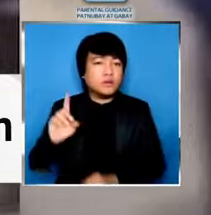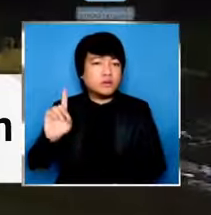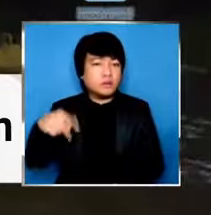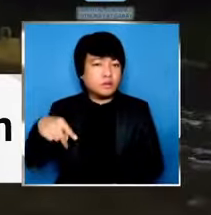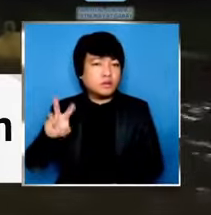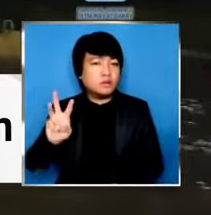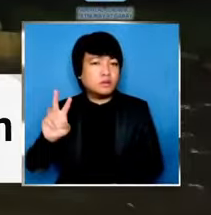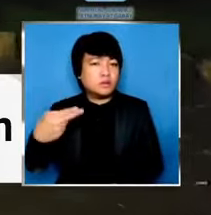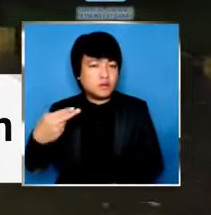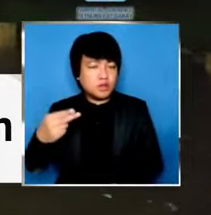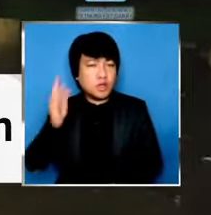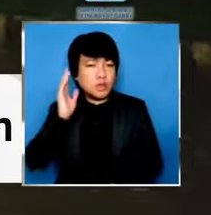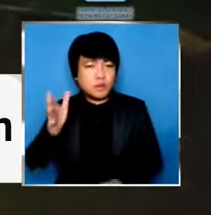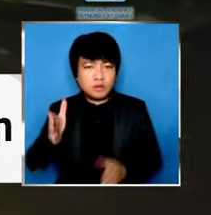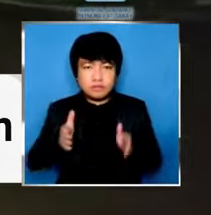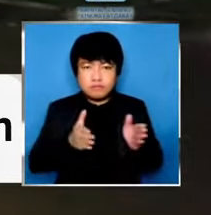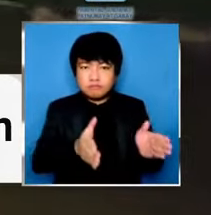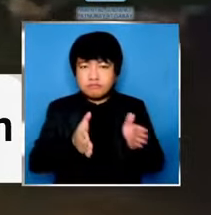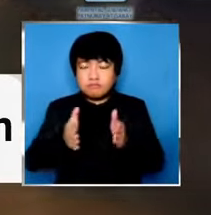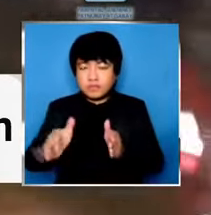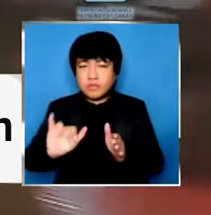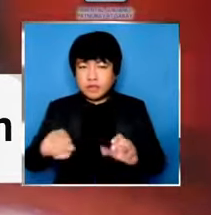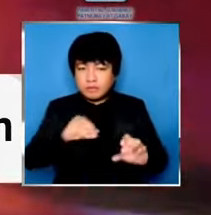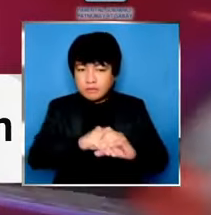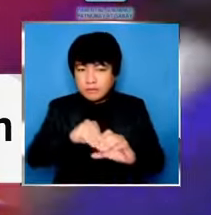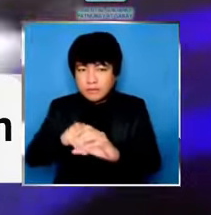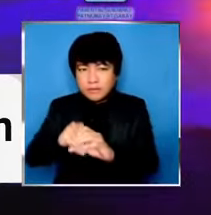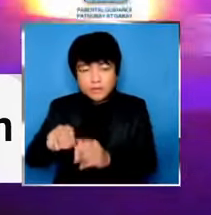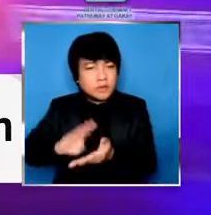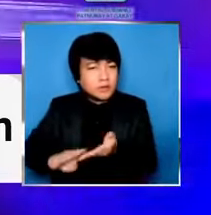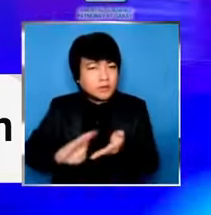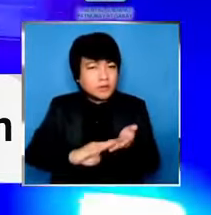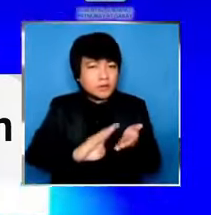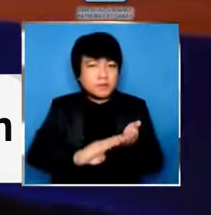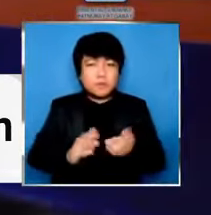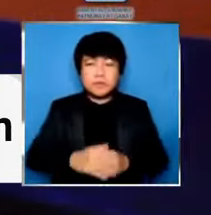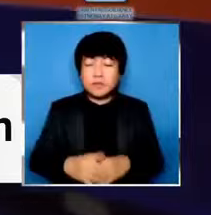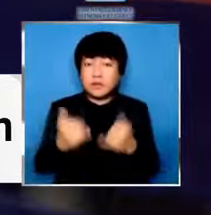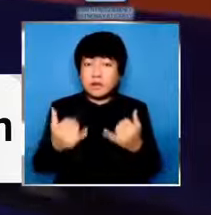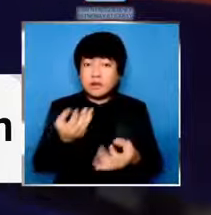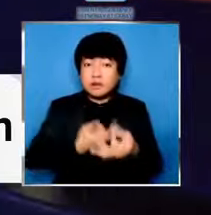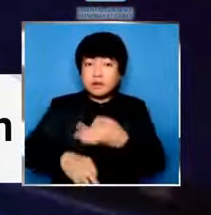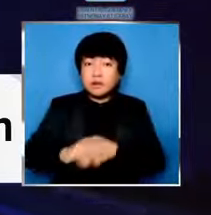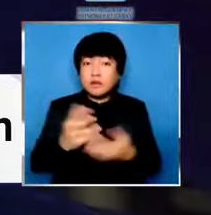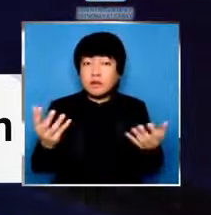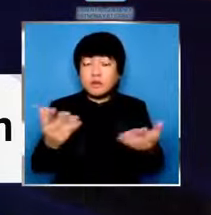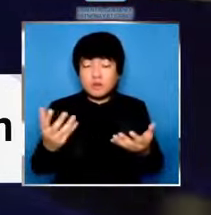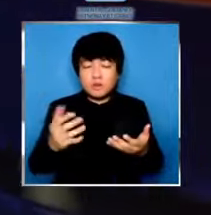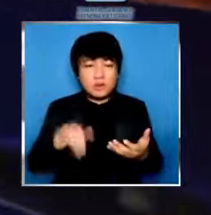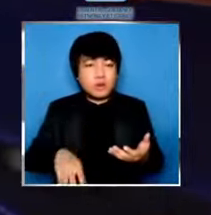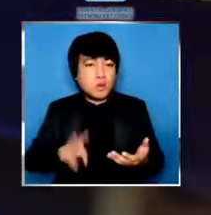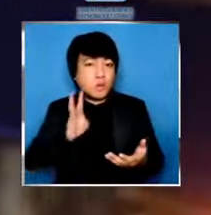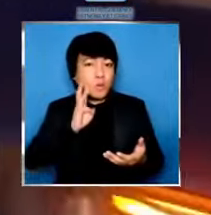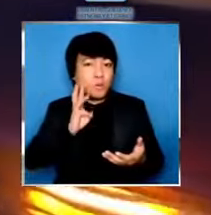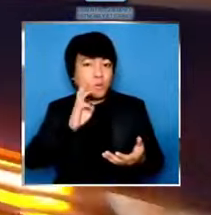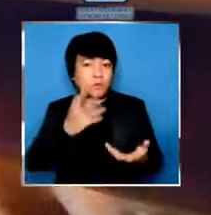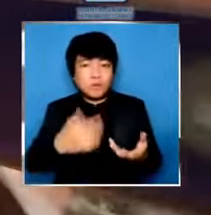ang waterways at drainage system sa lugar. Sa ngayon, naglagay muna ng sandbag at water pump para mailabas ang tubig.